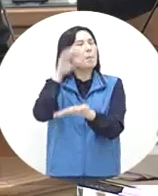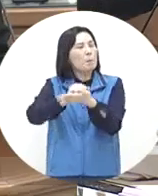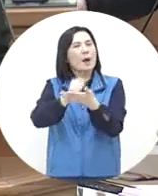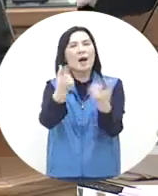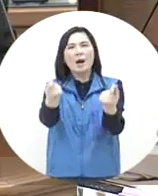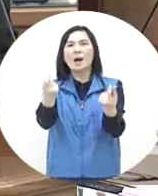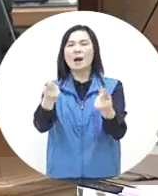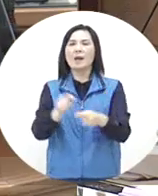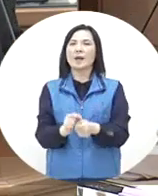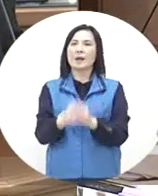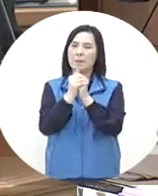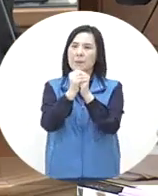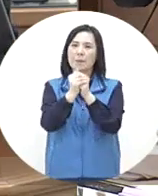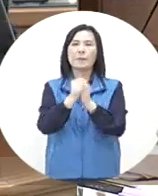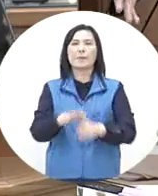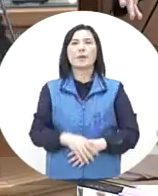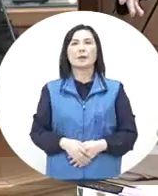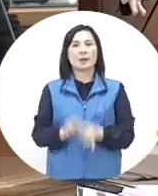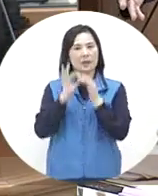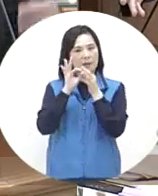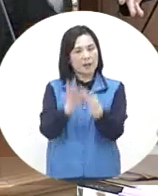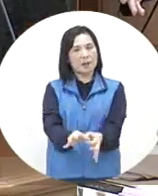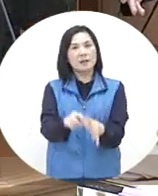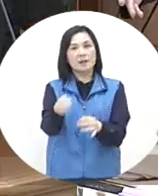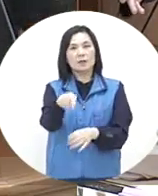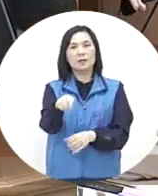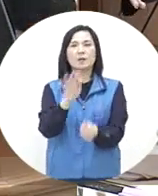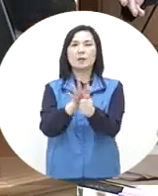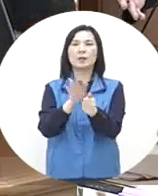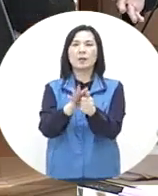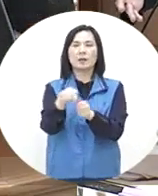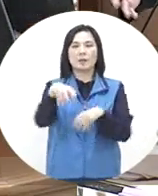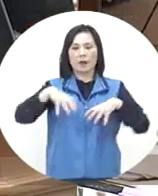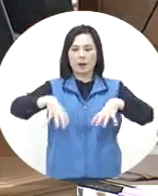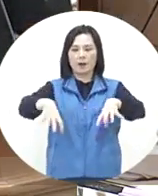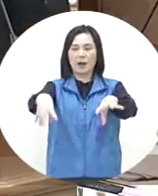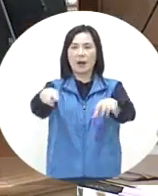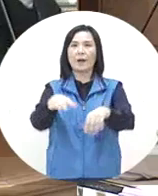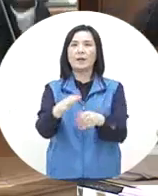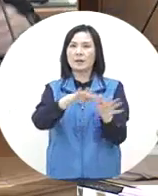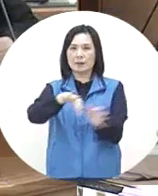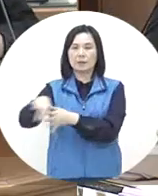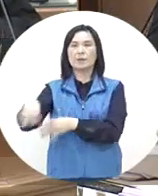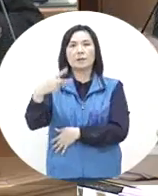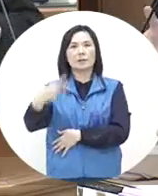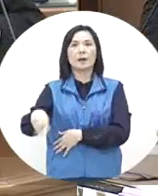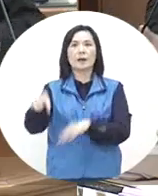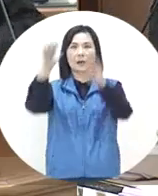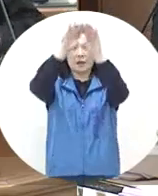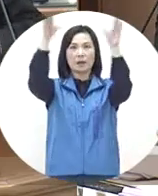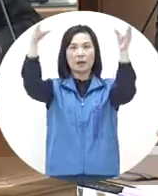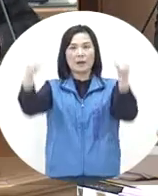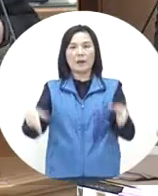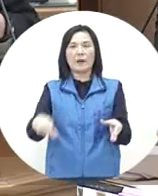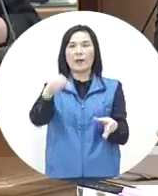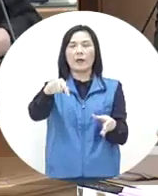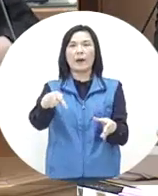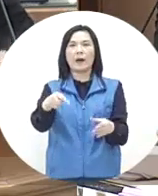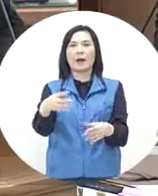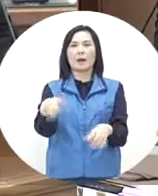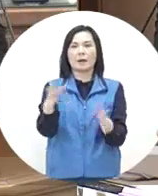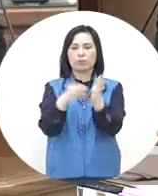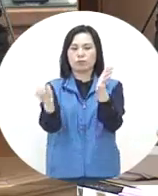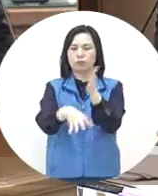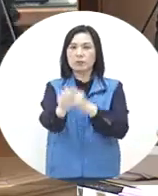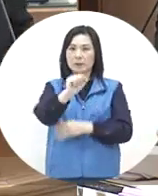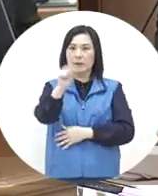给 哦， 除了要继续照顾新南夜市的摊商跟店家之外，这个牌楼呢绝对不能去动它，是不是可